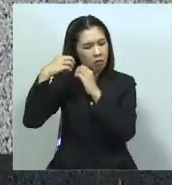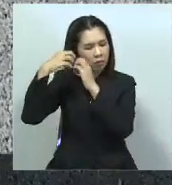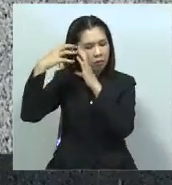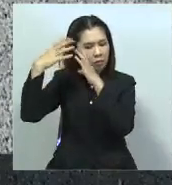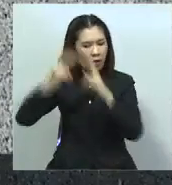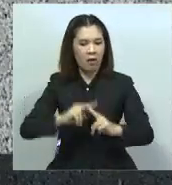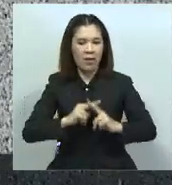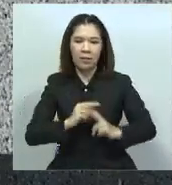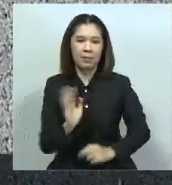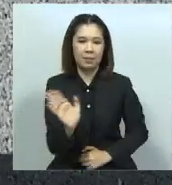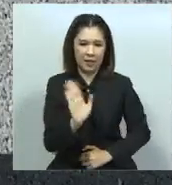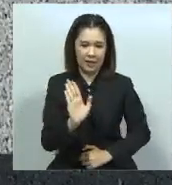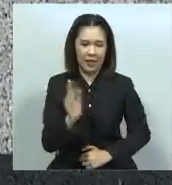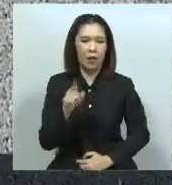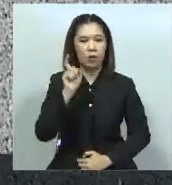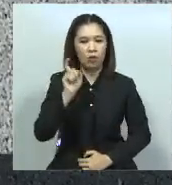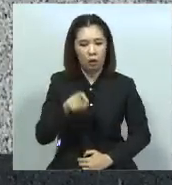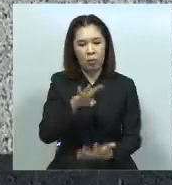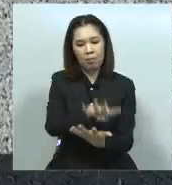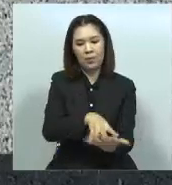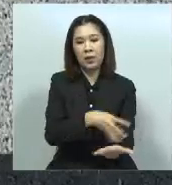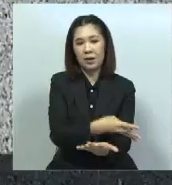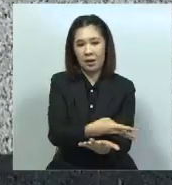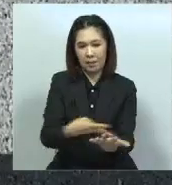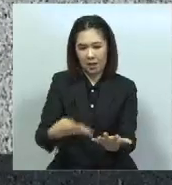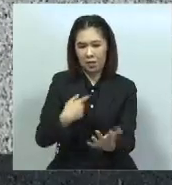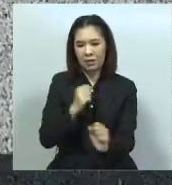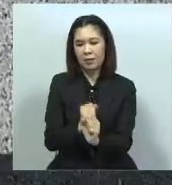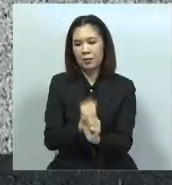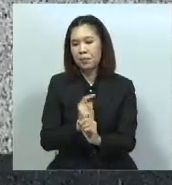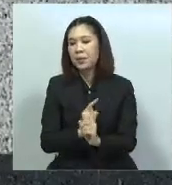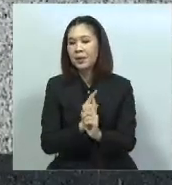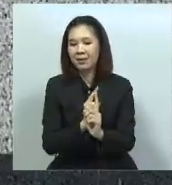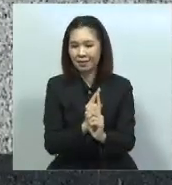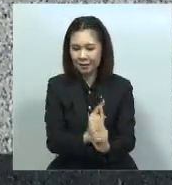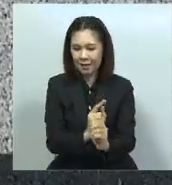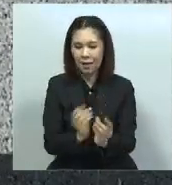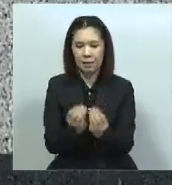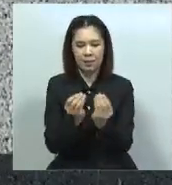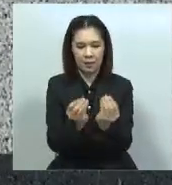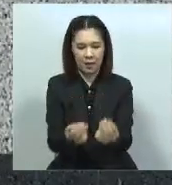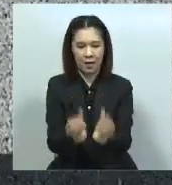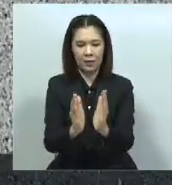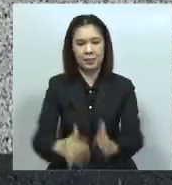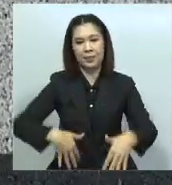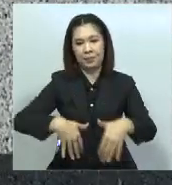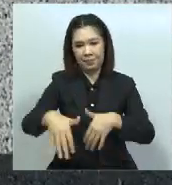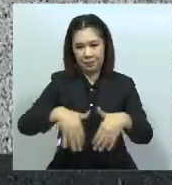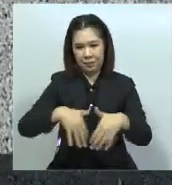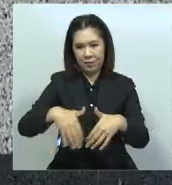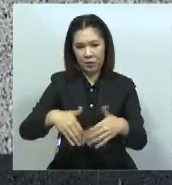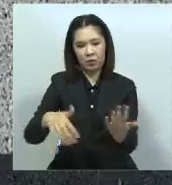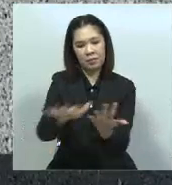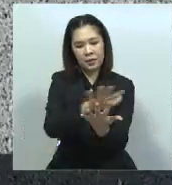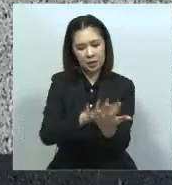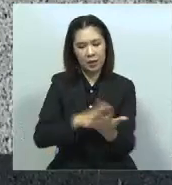การเมืองที่มีอุดมการณ์และหลักการเท่านั้นถึงจะสามารถสร้างประโยชน์สุขให้กับประชาชนและประเทศชาติในระยะยาว